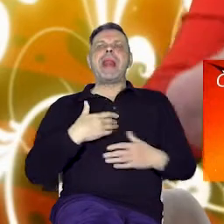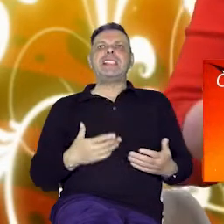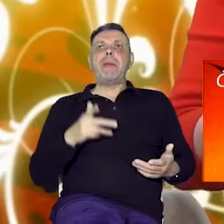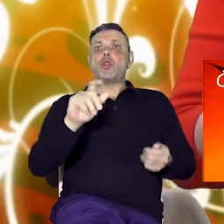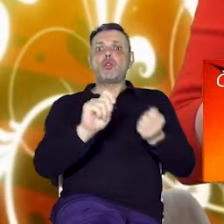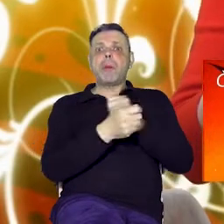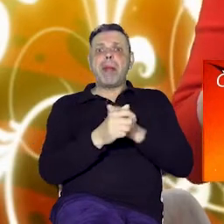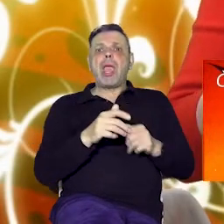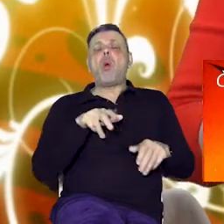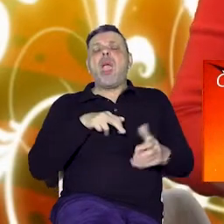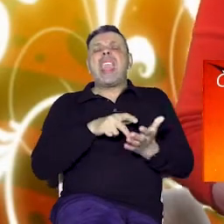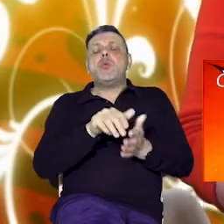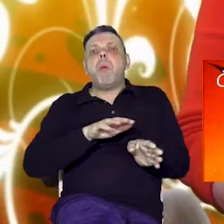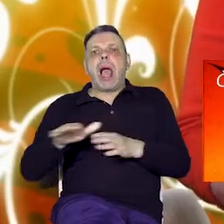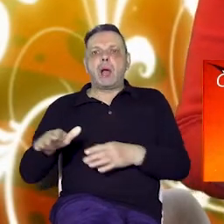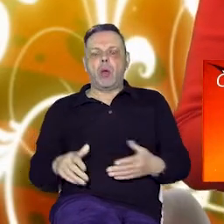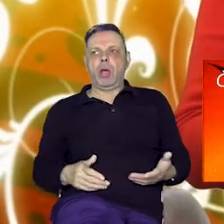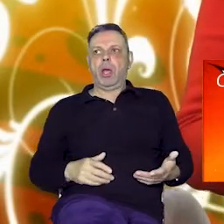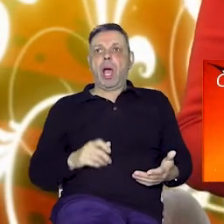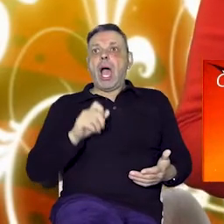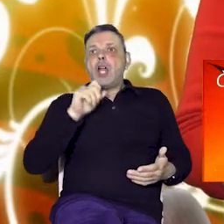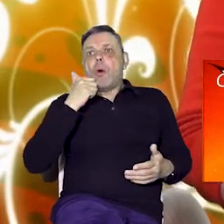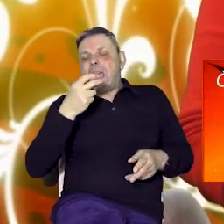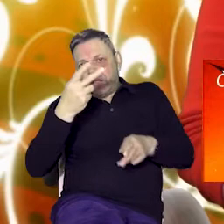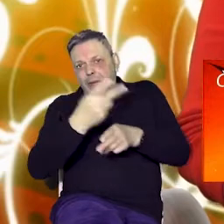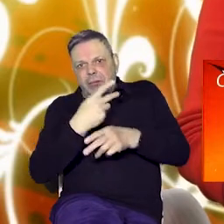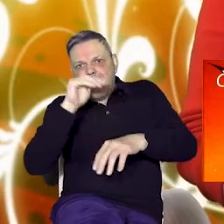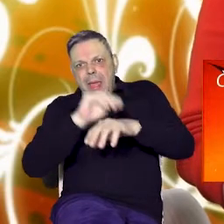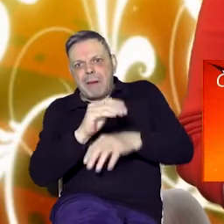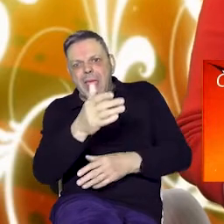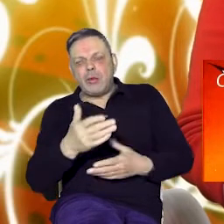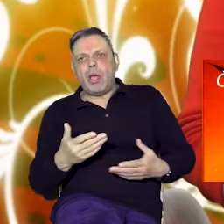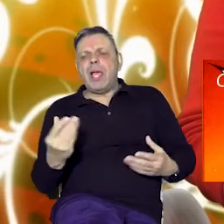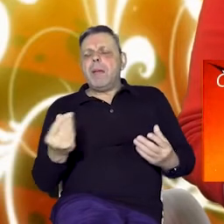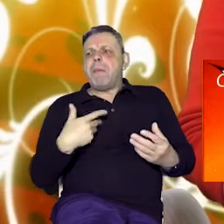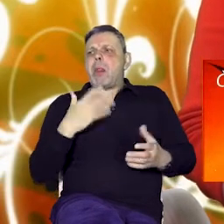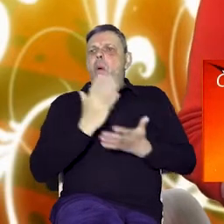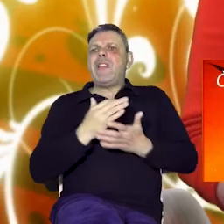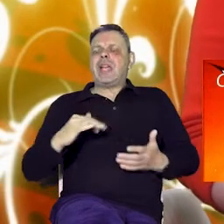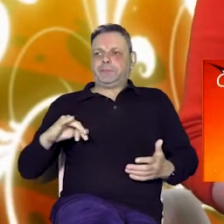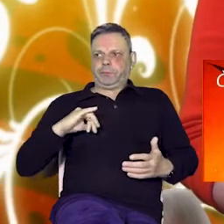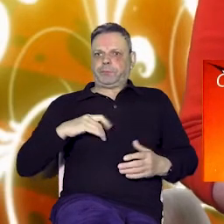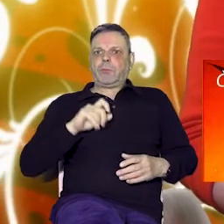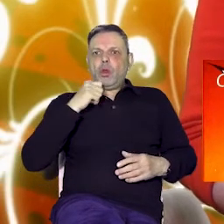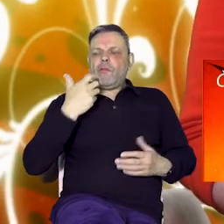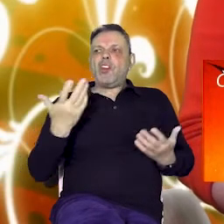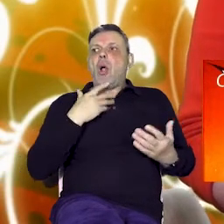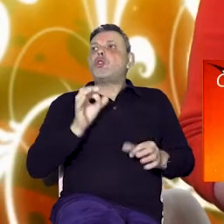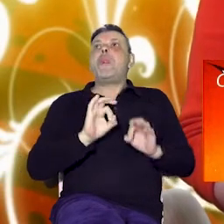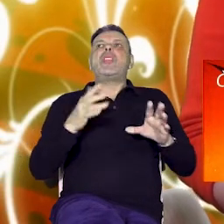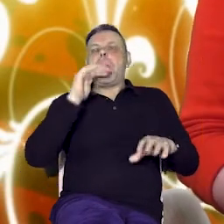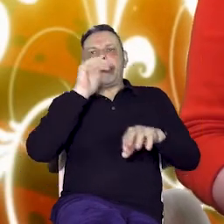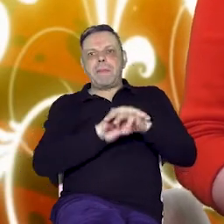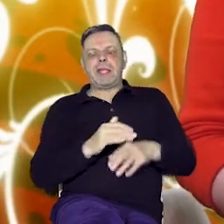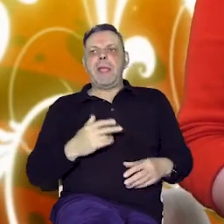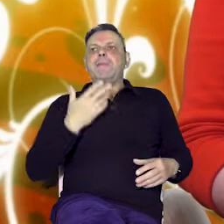koje polako idu, pa ih možda čovjek ne uoči. Ono što je meni uvijek zanimljivo kao čovjeku, kako to nitko ne uoči?